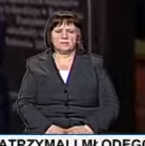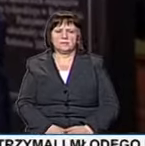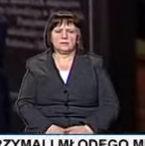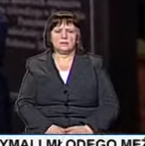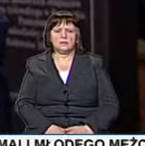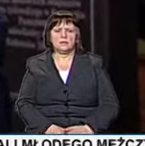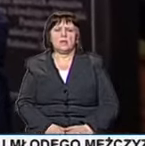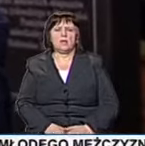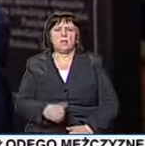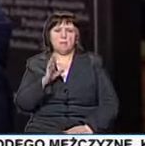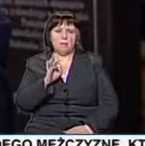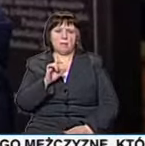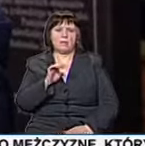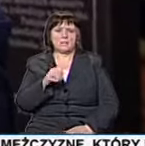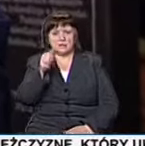Bogen,